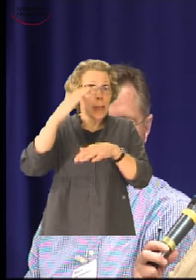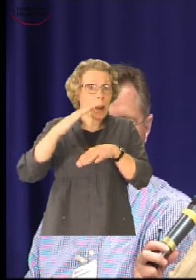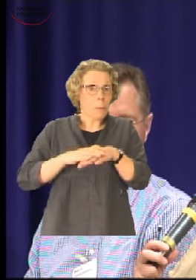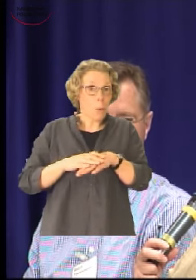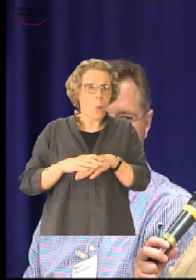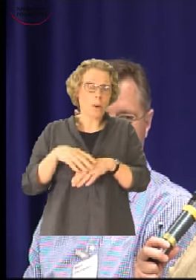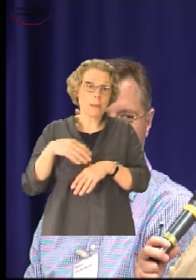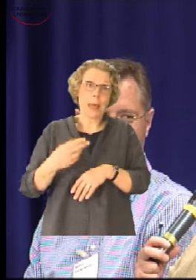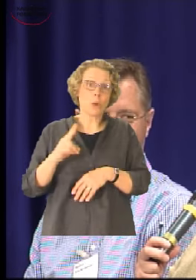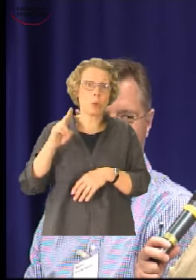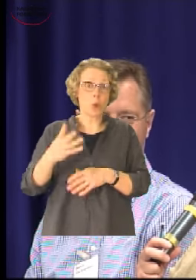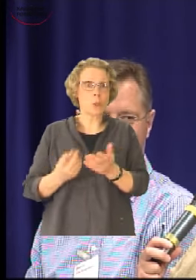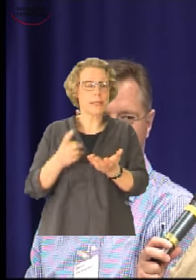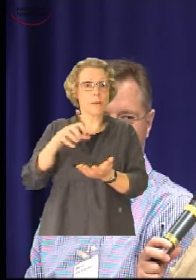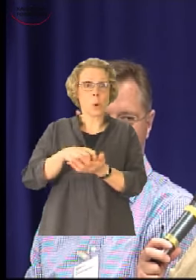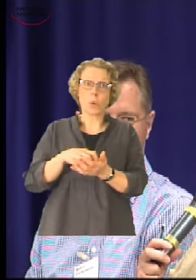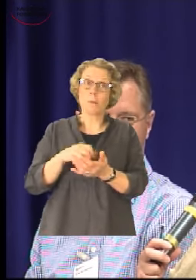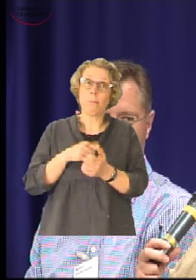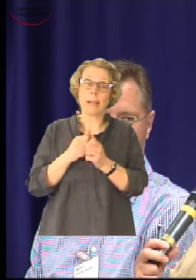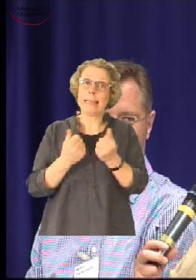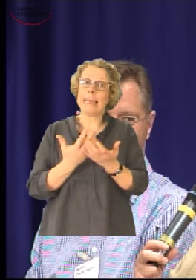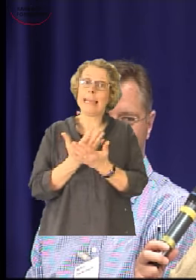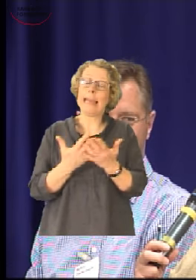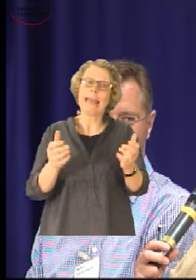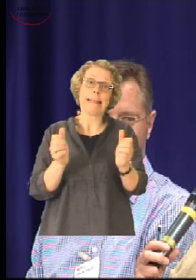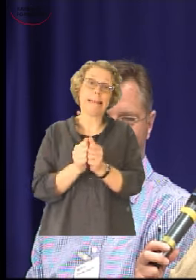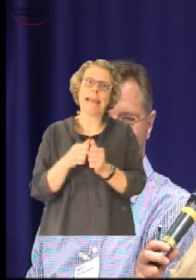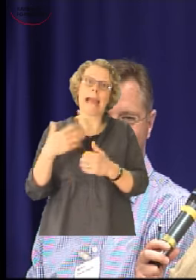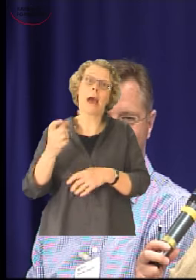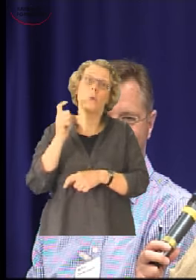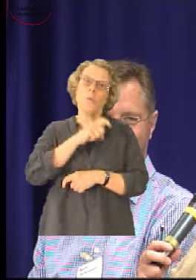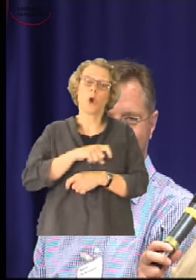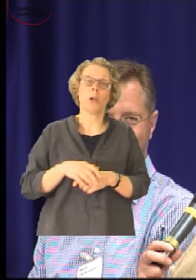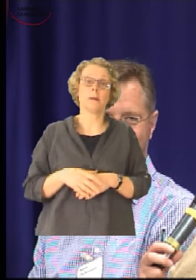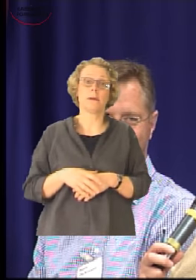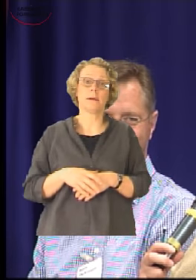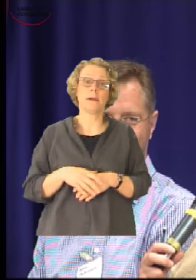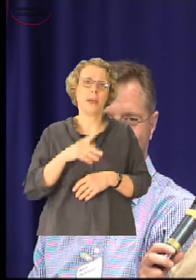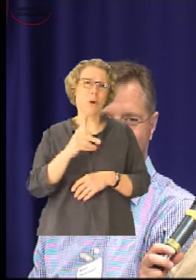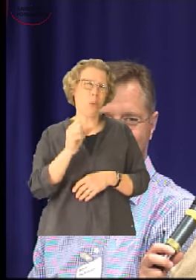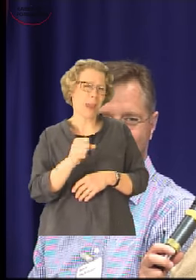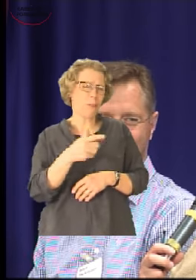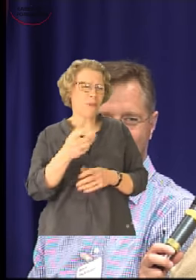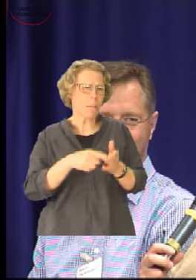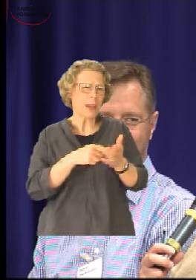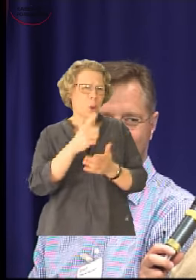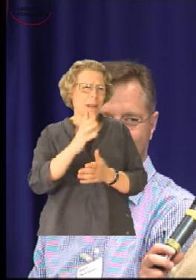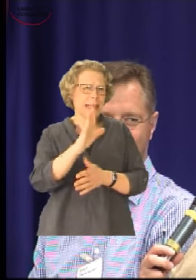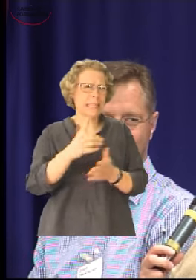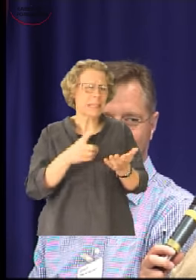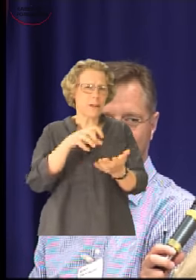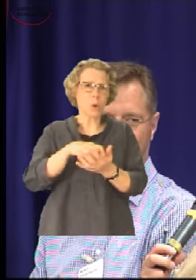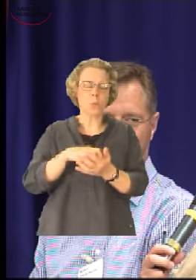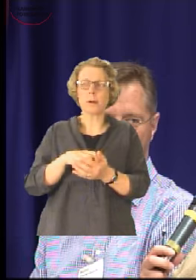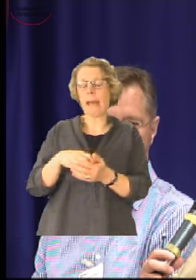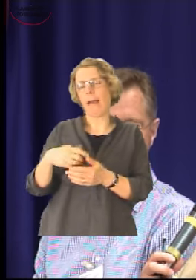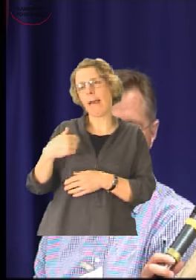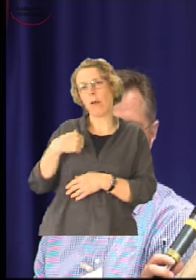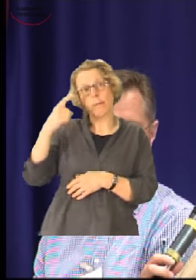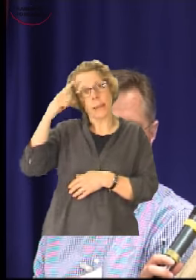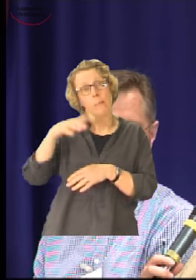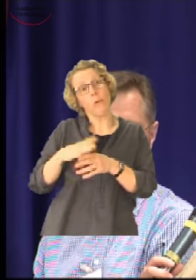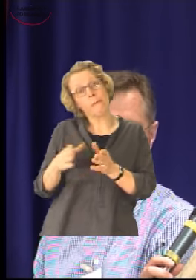Men ingenting är omöjligt. Vad din situation är det något? Nej, jag tänker på min